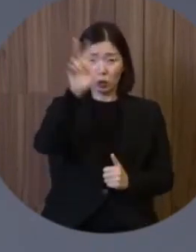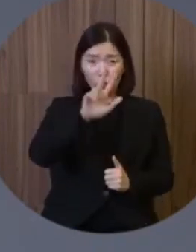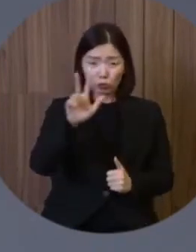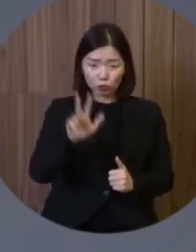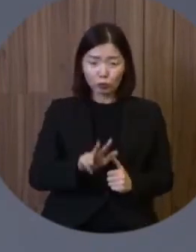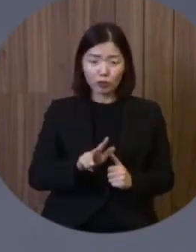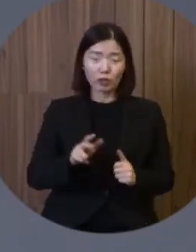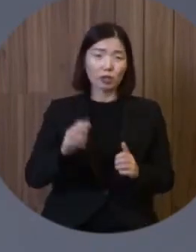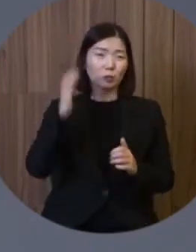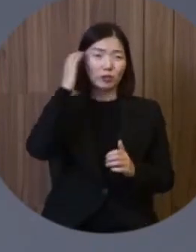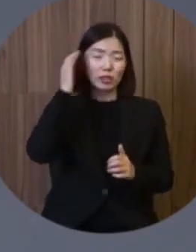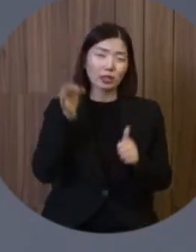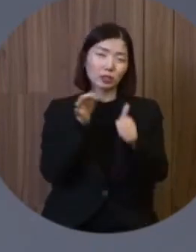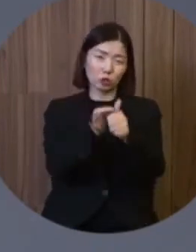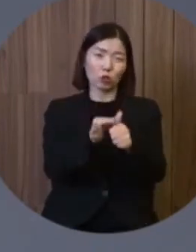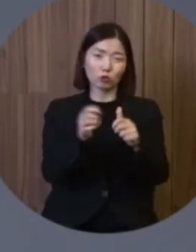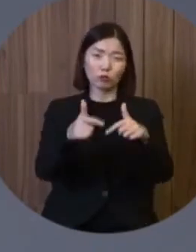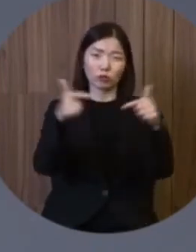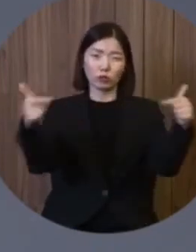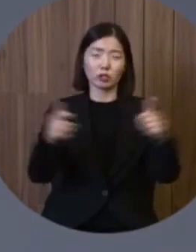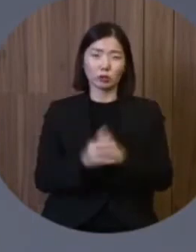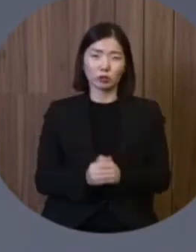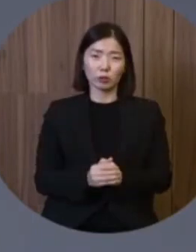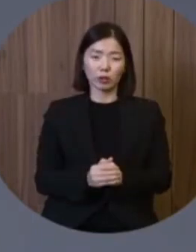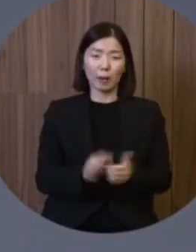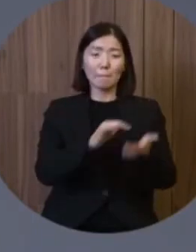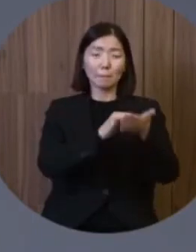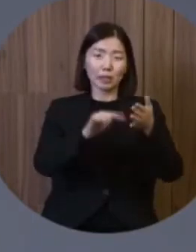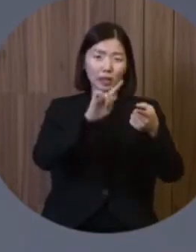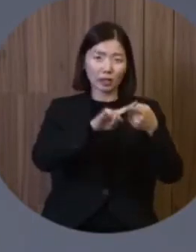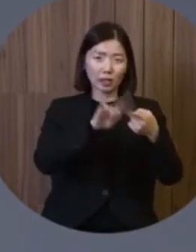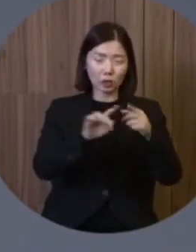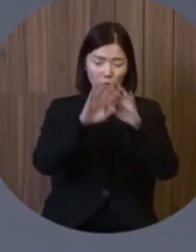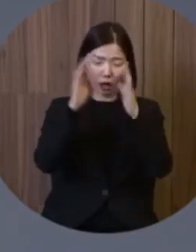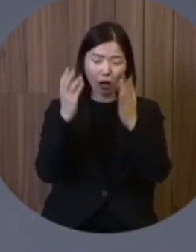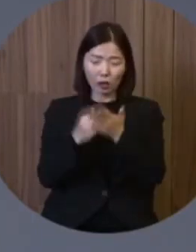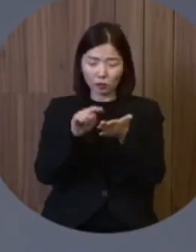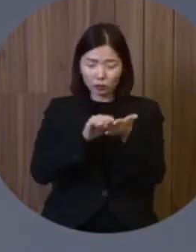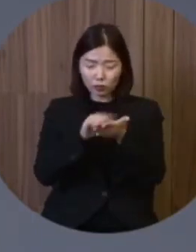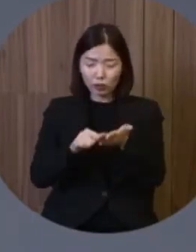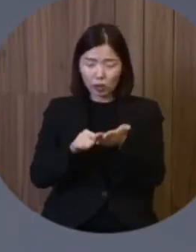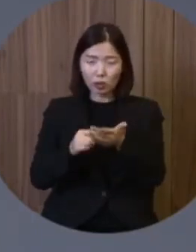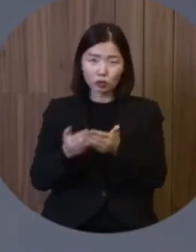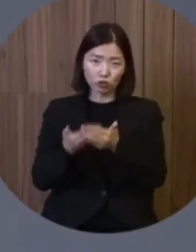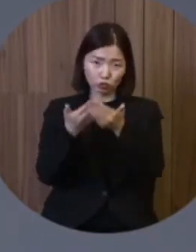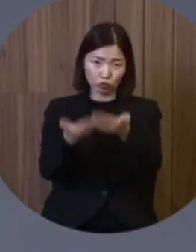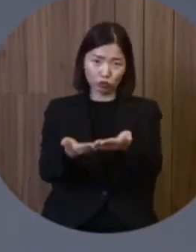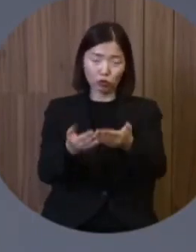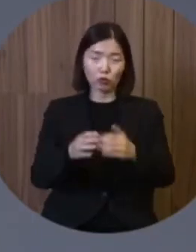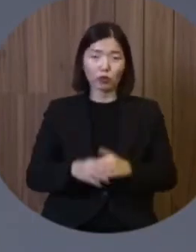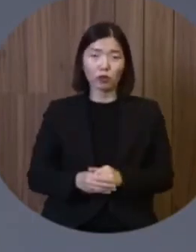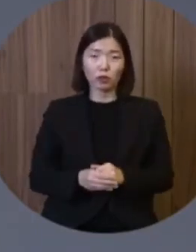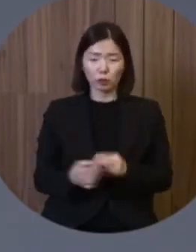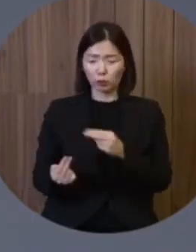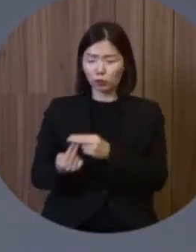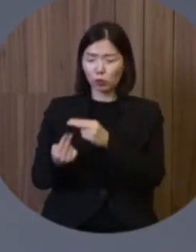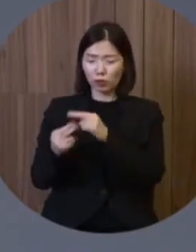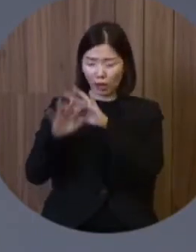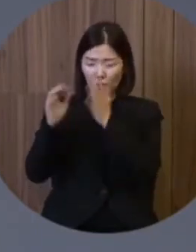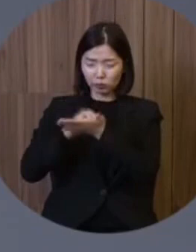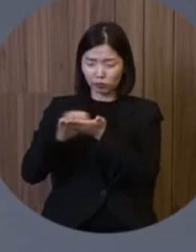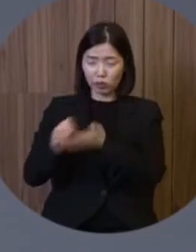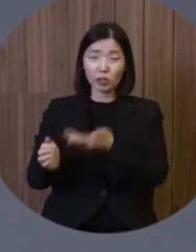재난지원금으로 강화하겠습니다. 손실보상 소급 적용을 누적된 손실까지